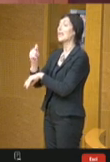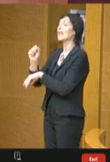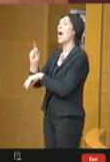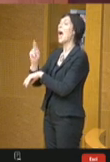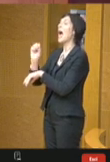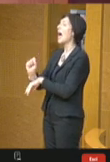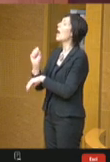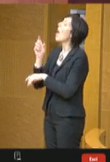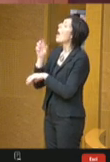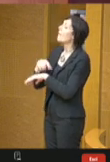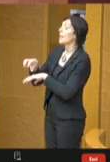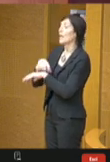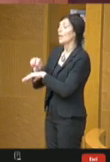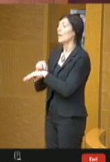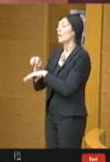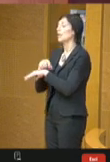Merito.